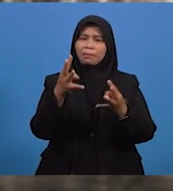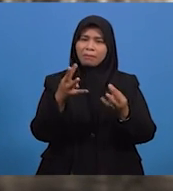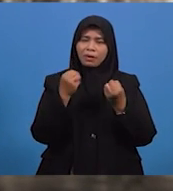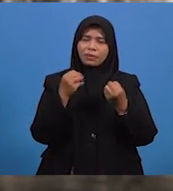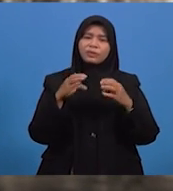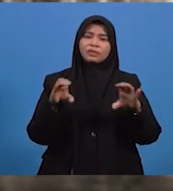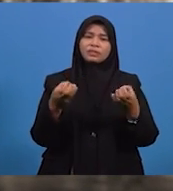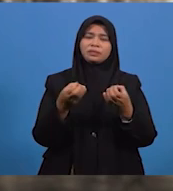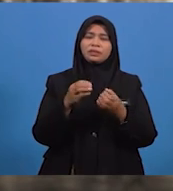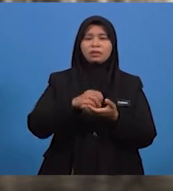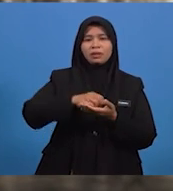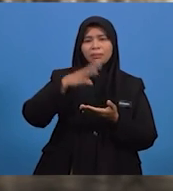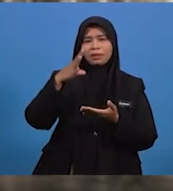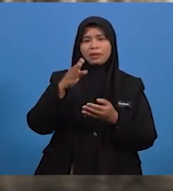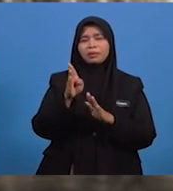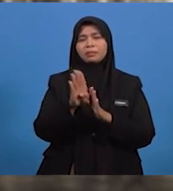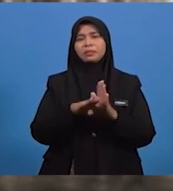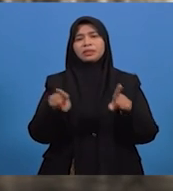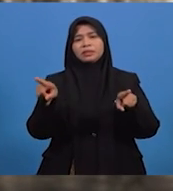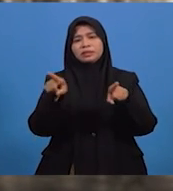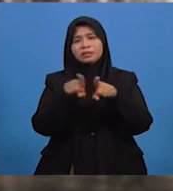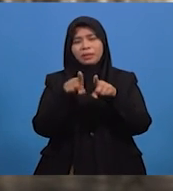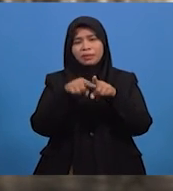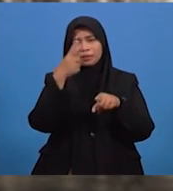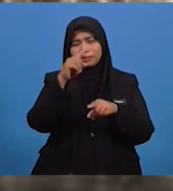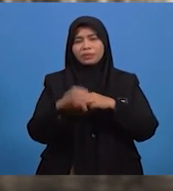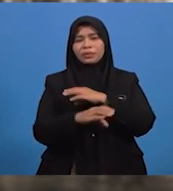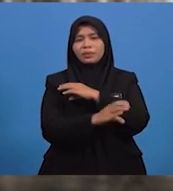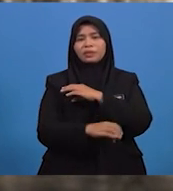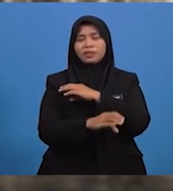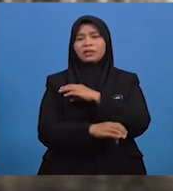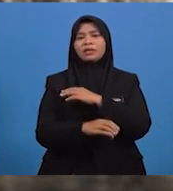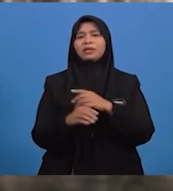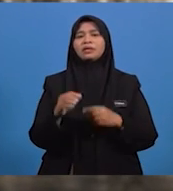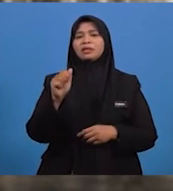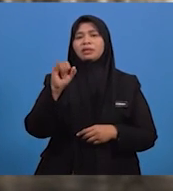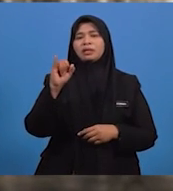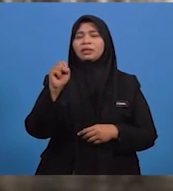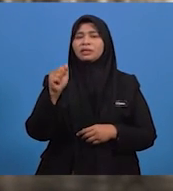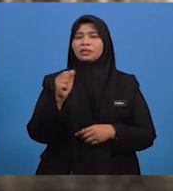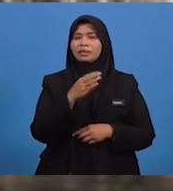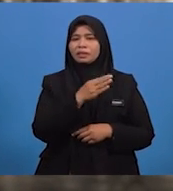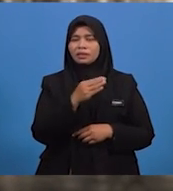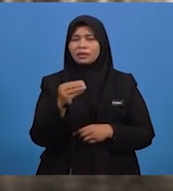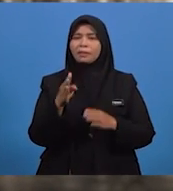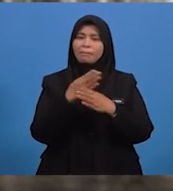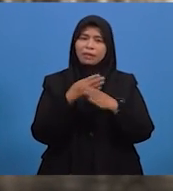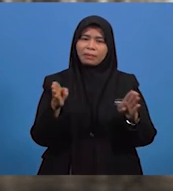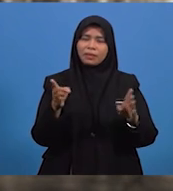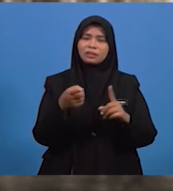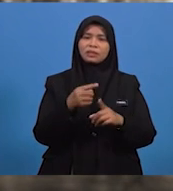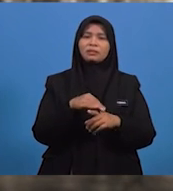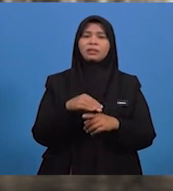menciptakan kemakmuran bersama bagi negara-negara Asia serta bebas